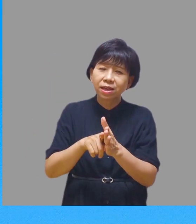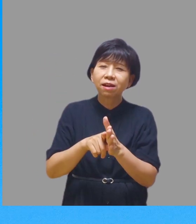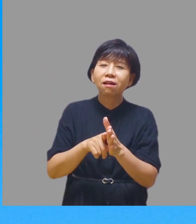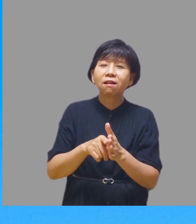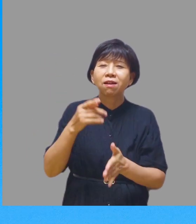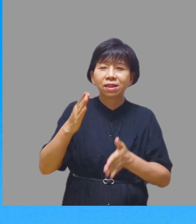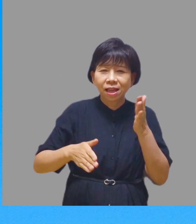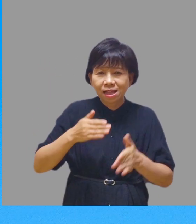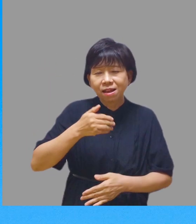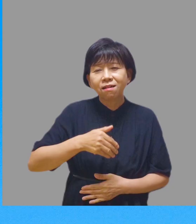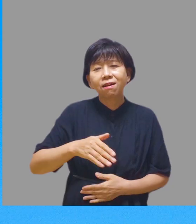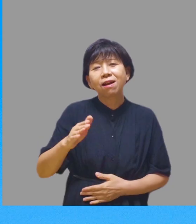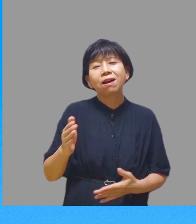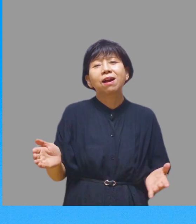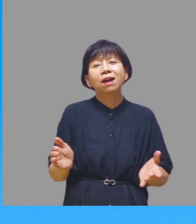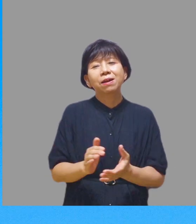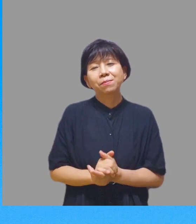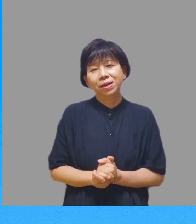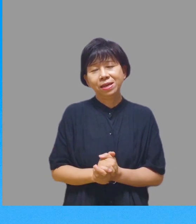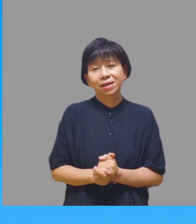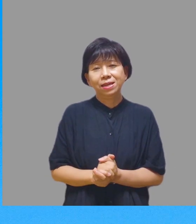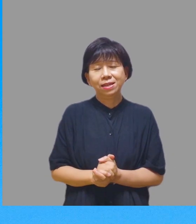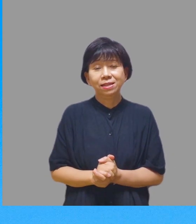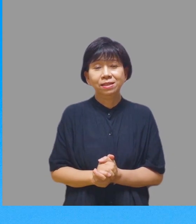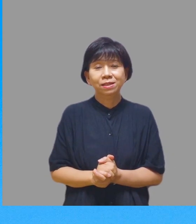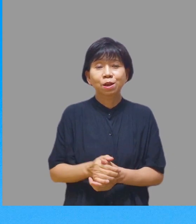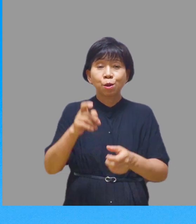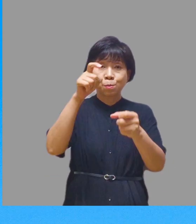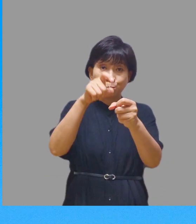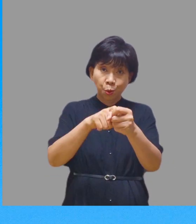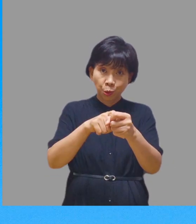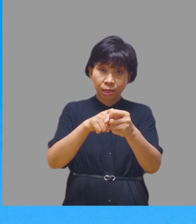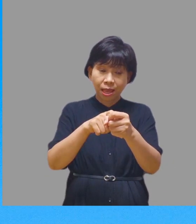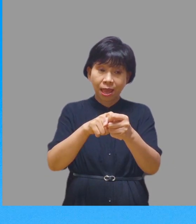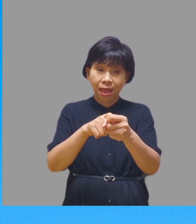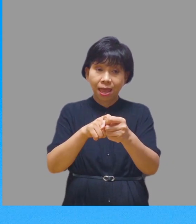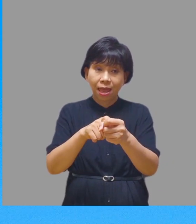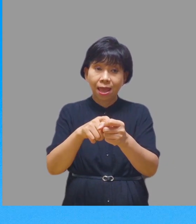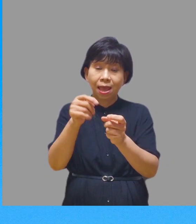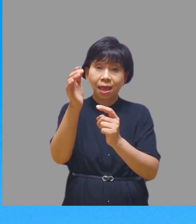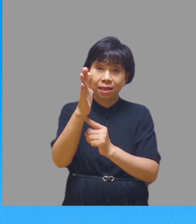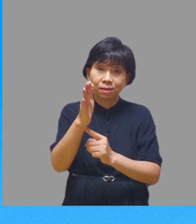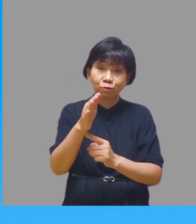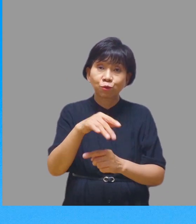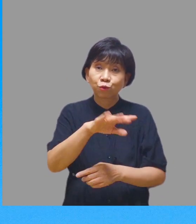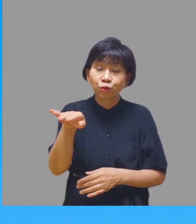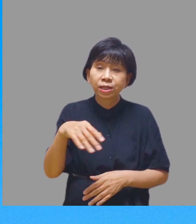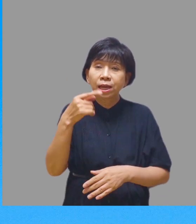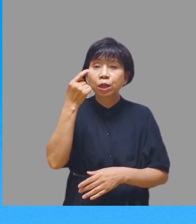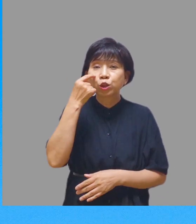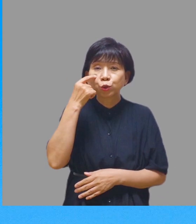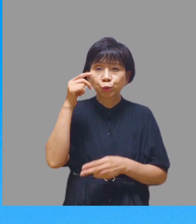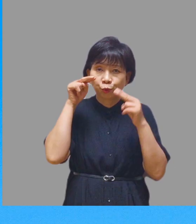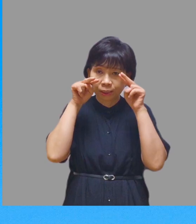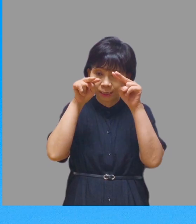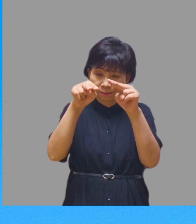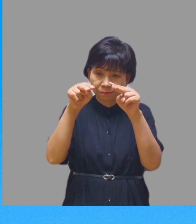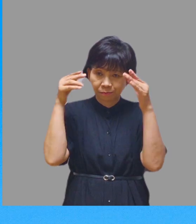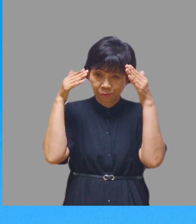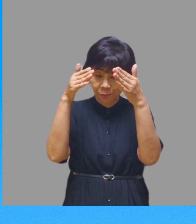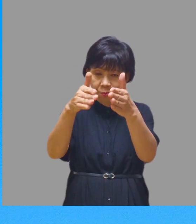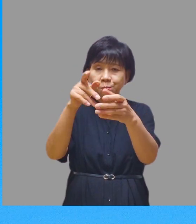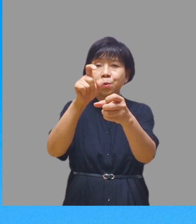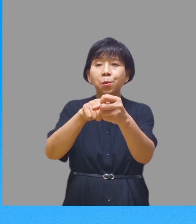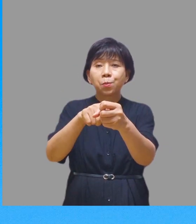위하여 달려가노라. 아멘. 여러분, 여기서 표대라는 단어는요, 우리의 시선이 머무는